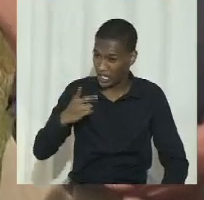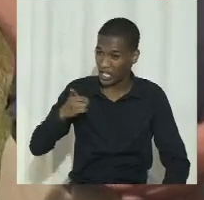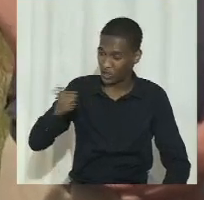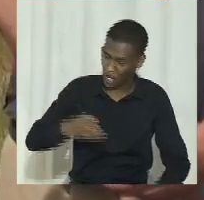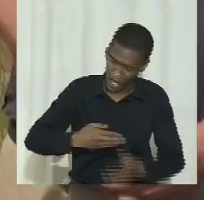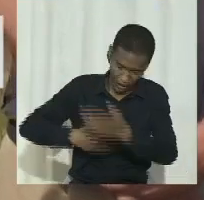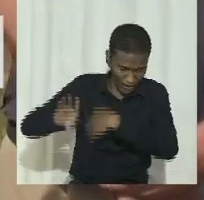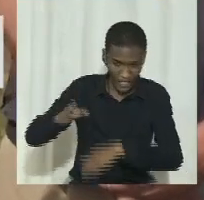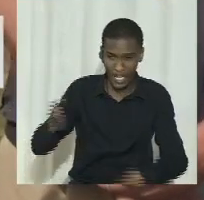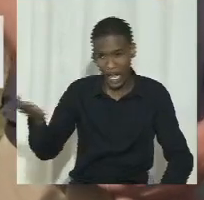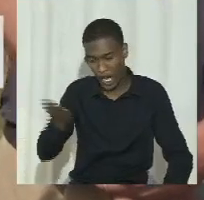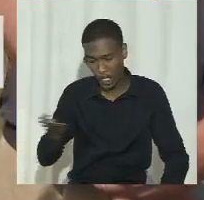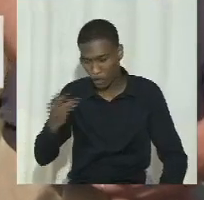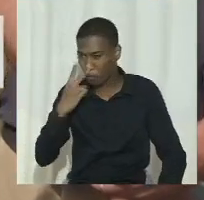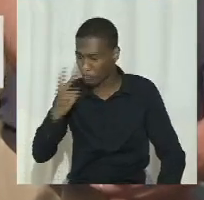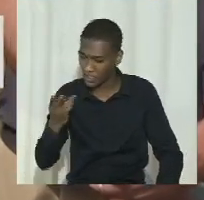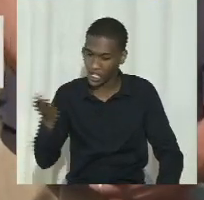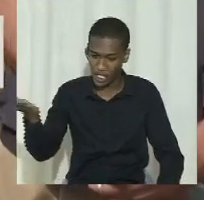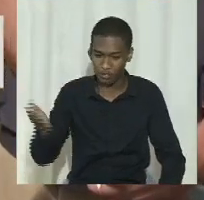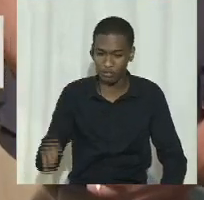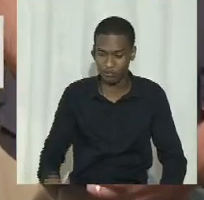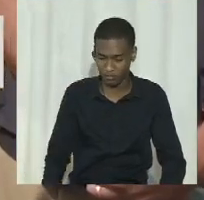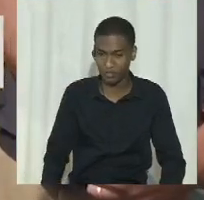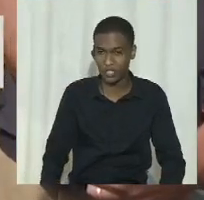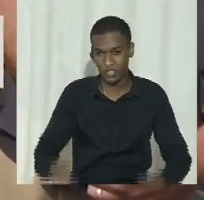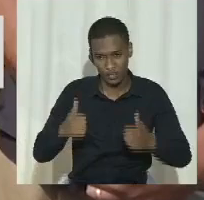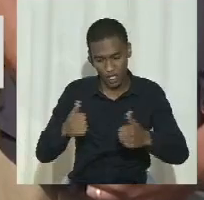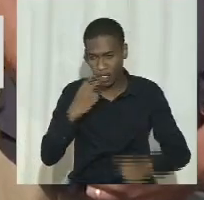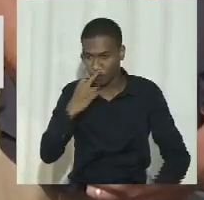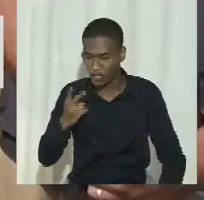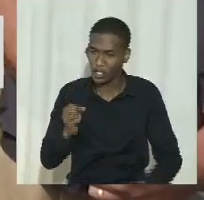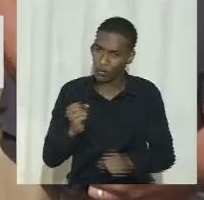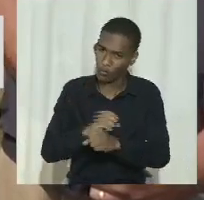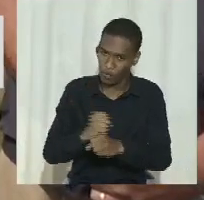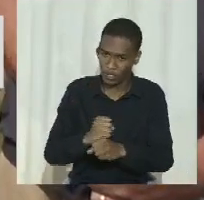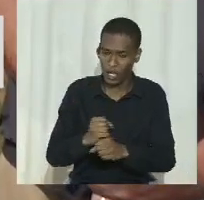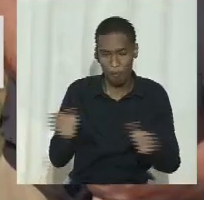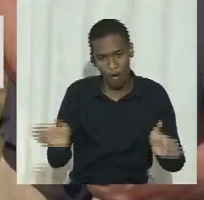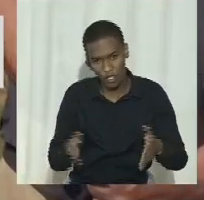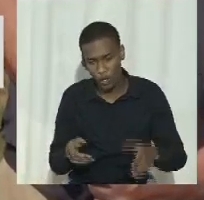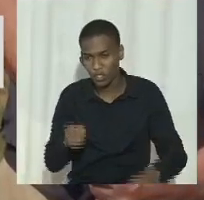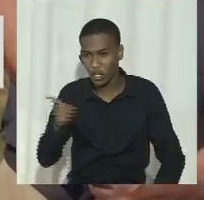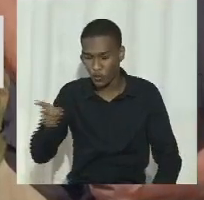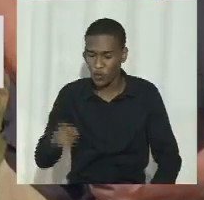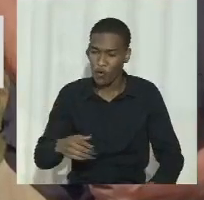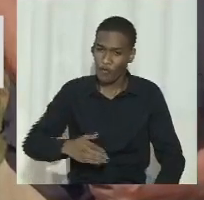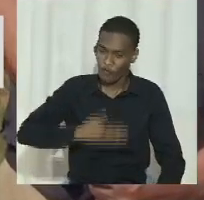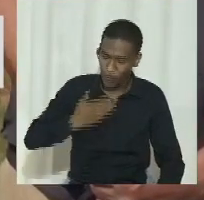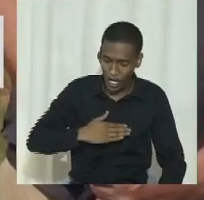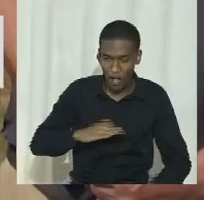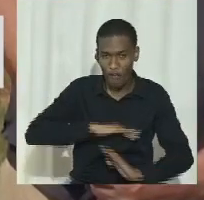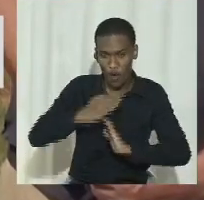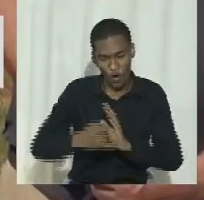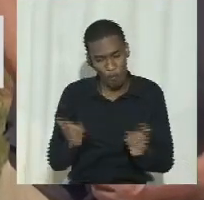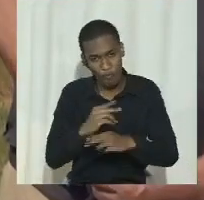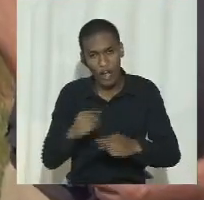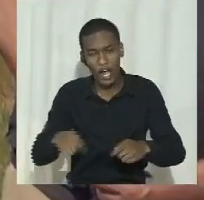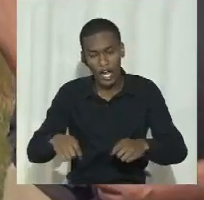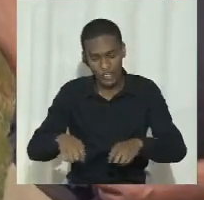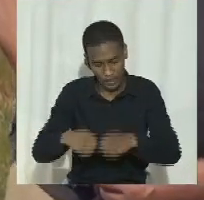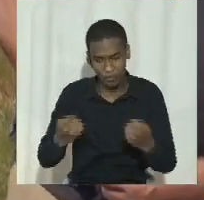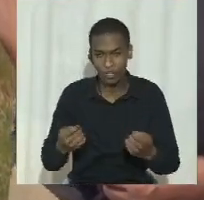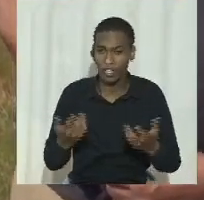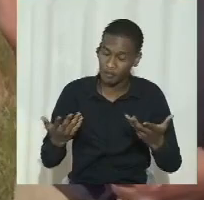zavatra tena misy marina any a fa mampiahy azy zany a sao de sanatria misy fiatraikany amin'ny fiainam-bahoaka. Dia zany natongava nankaty